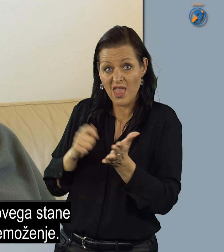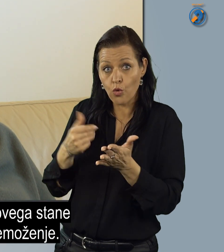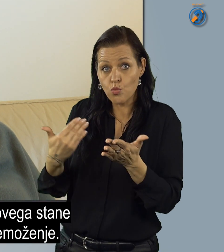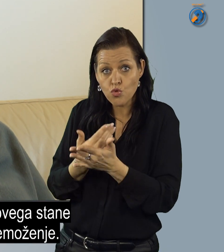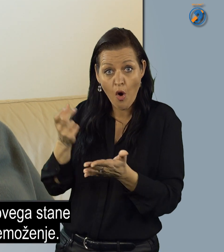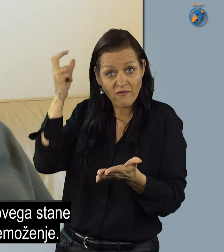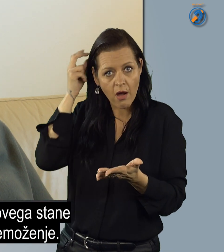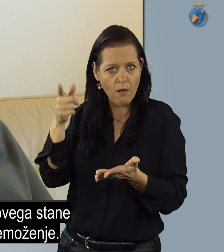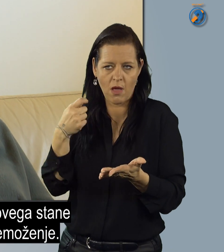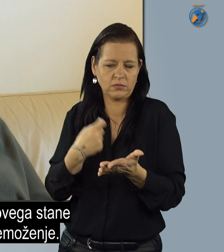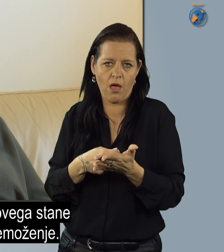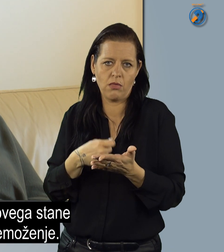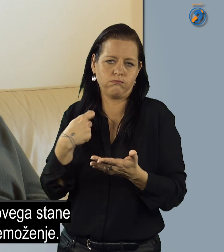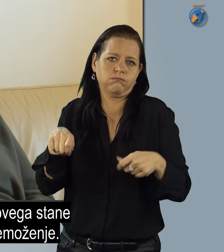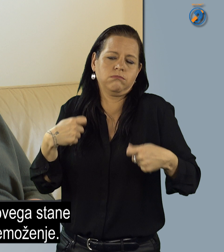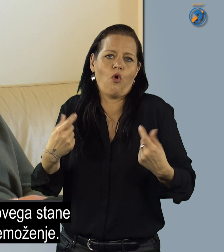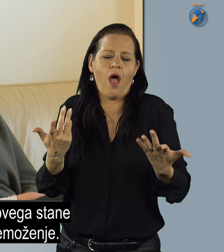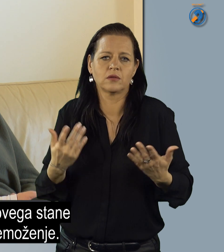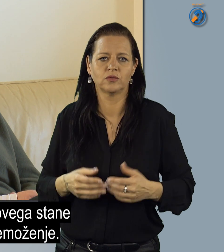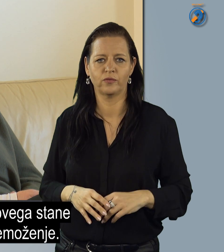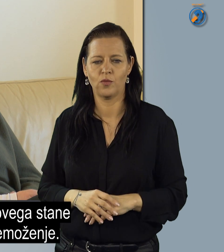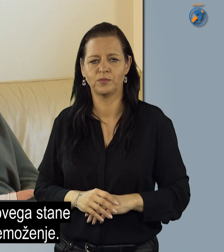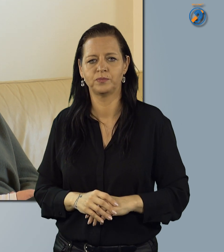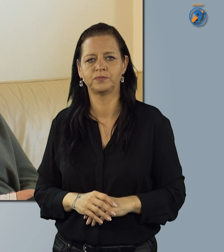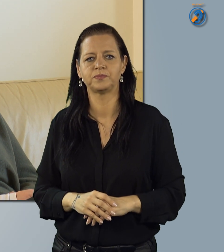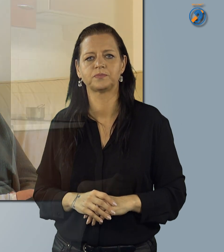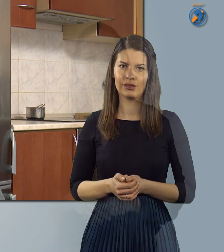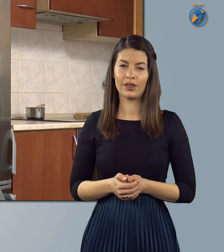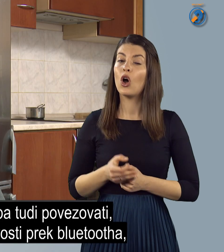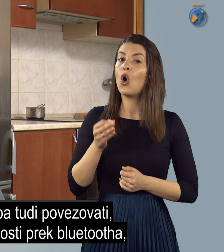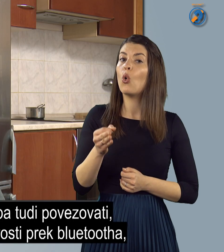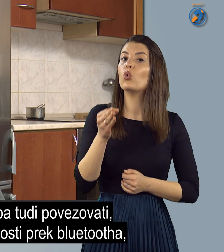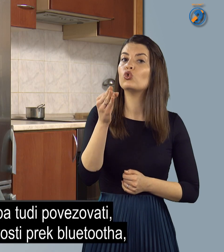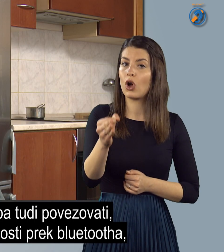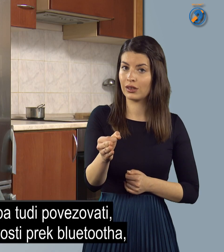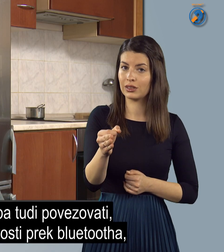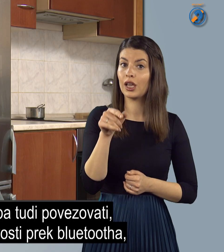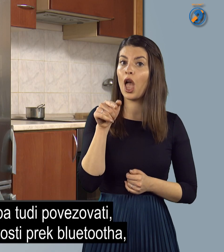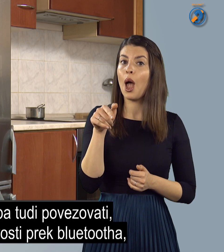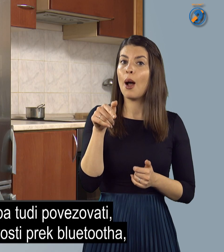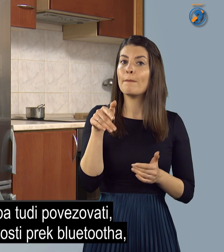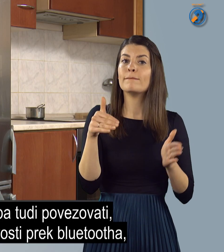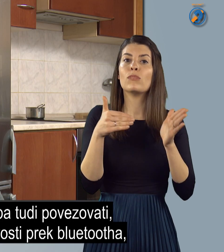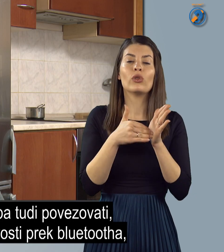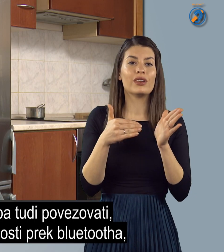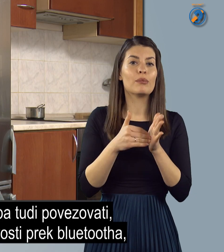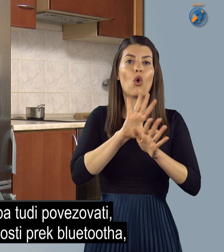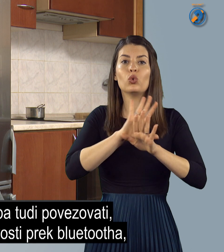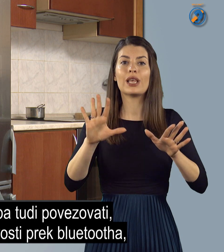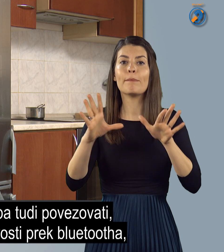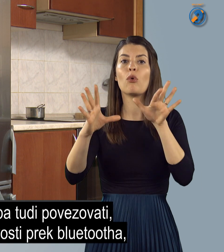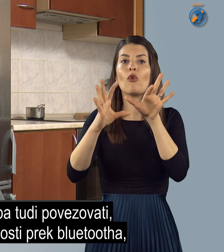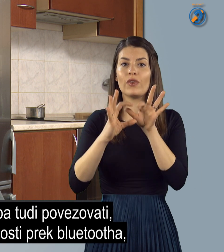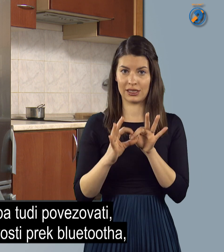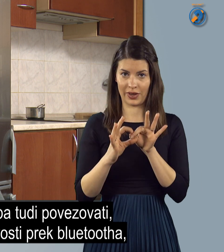izgubiš. Nakup novega stane celo premoženje. Včasih je treba se tudi povezovati, ne.